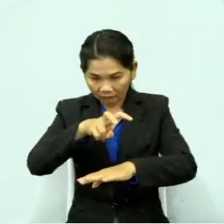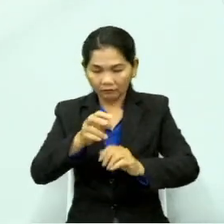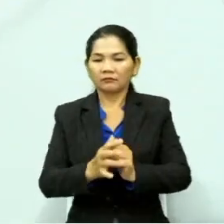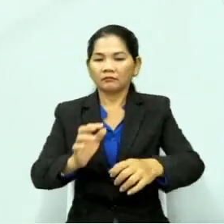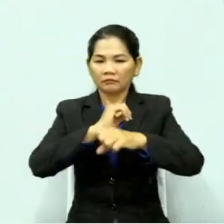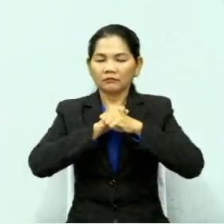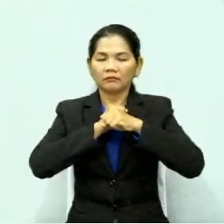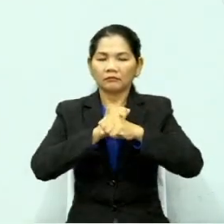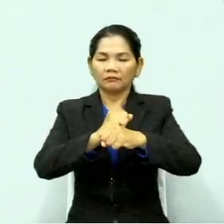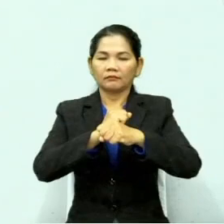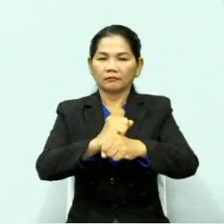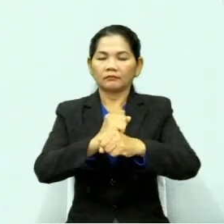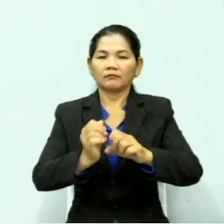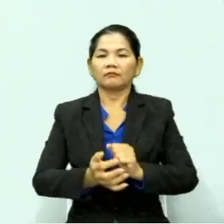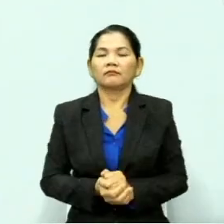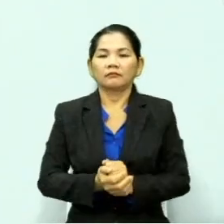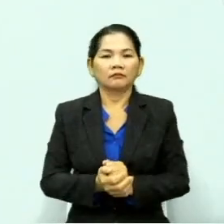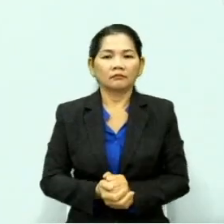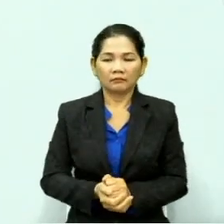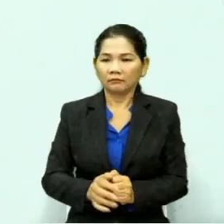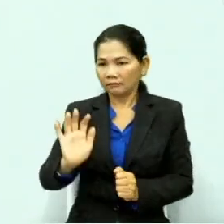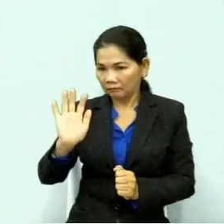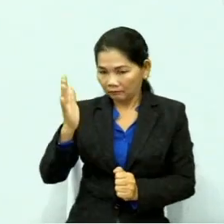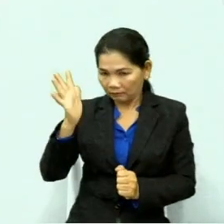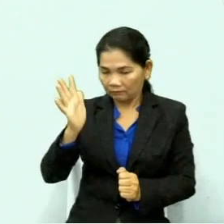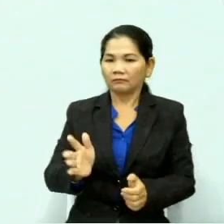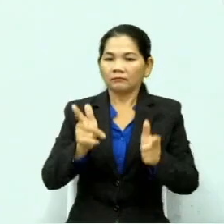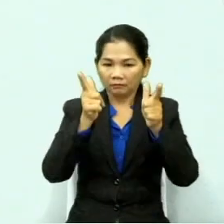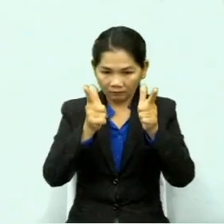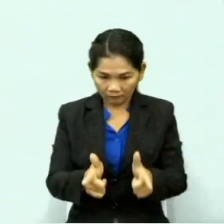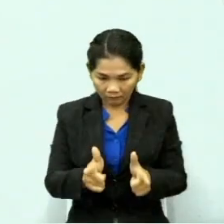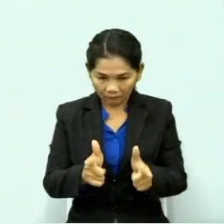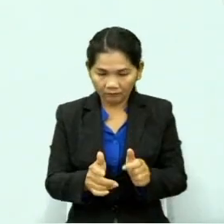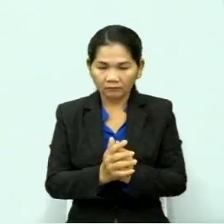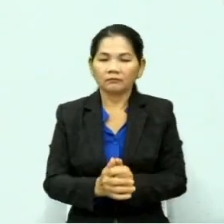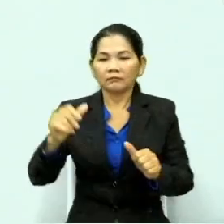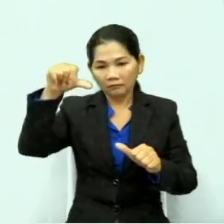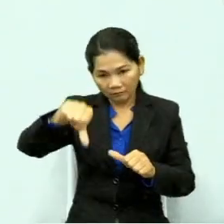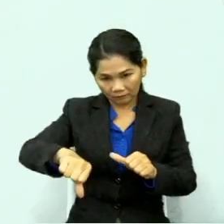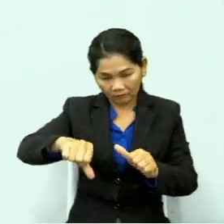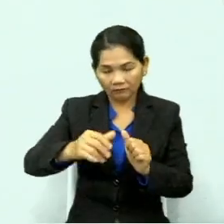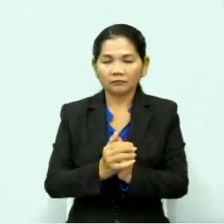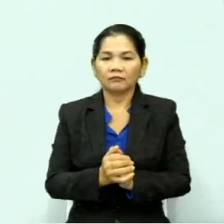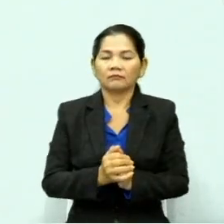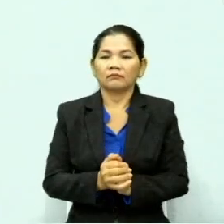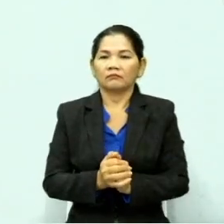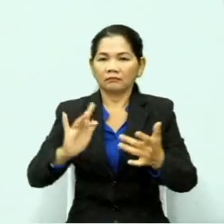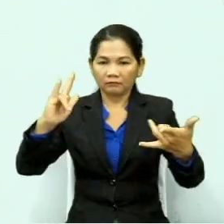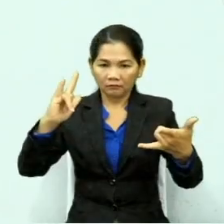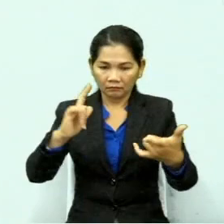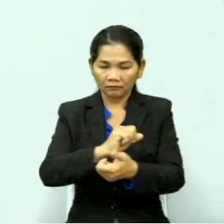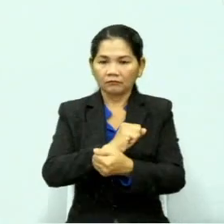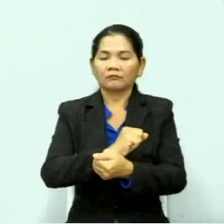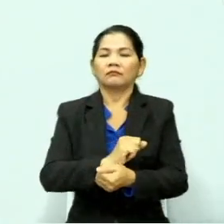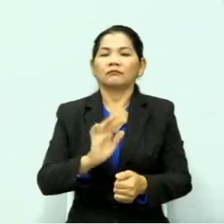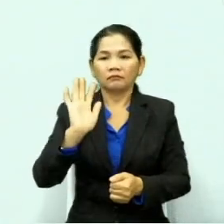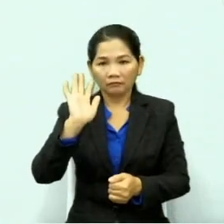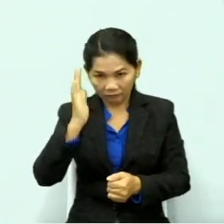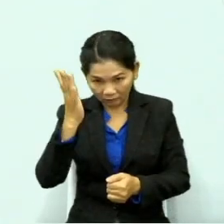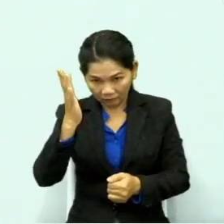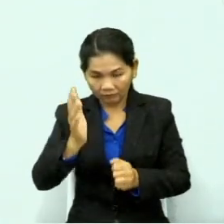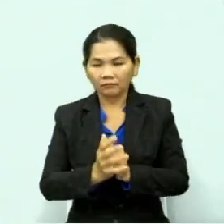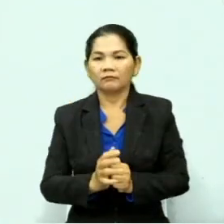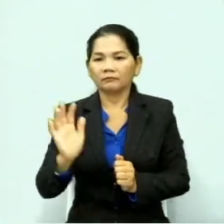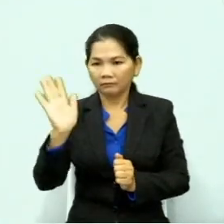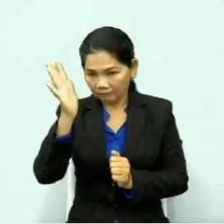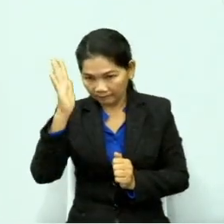cá pía mình ai miên chun à cỡ móc bầm plek bầm plán